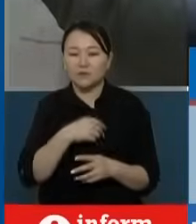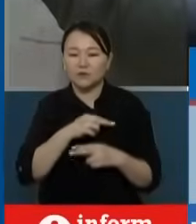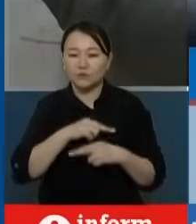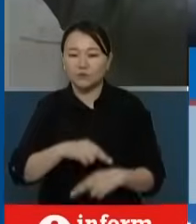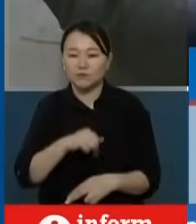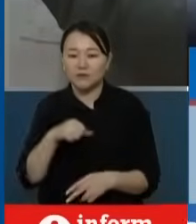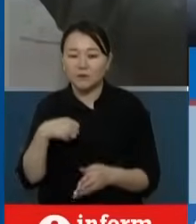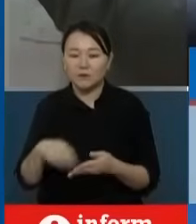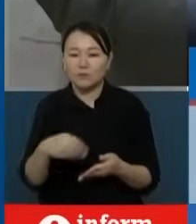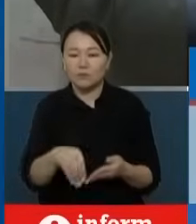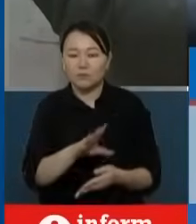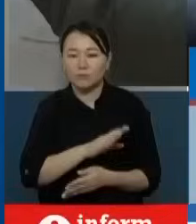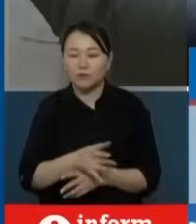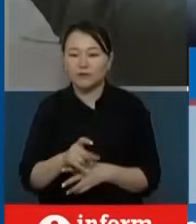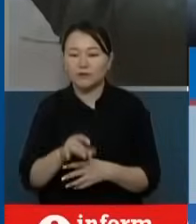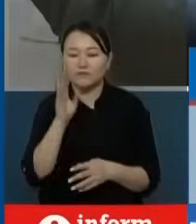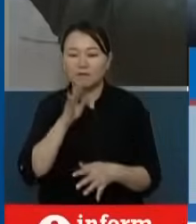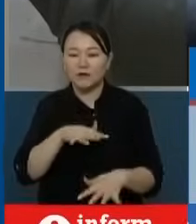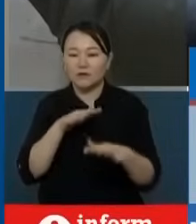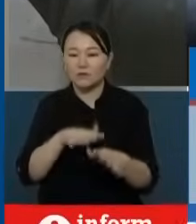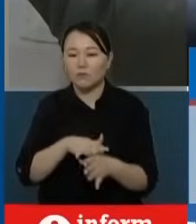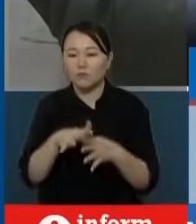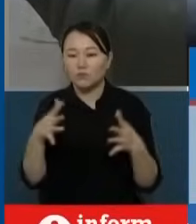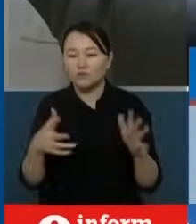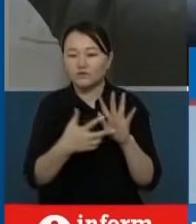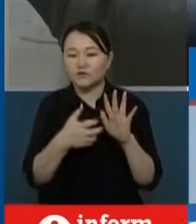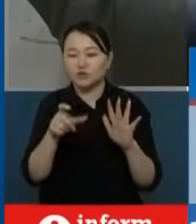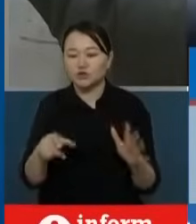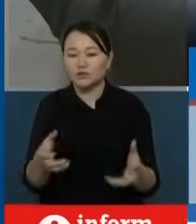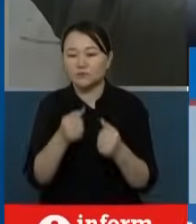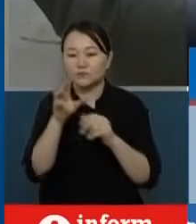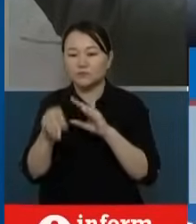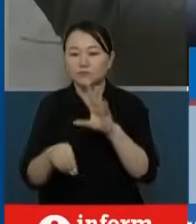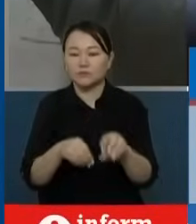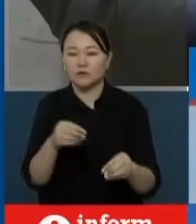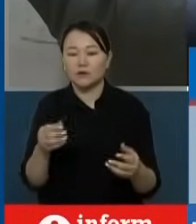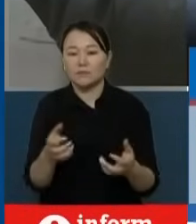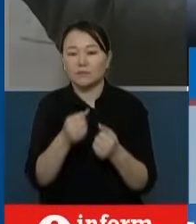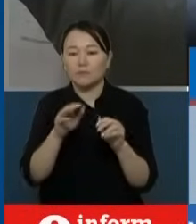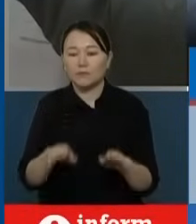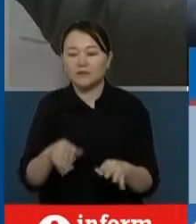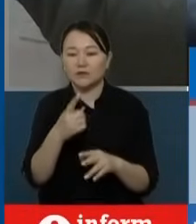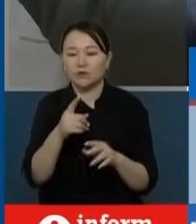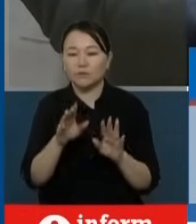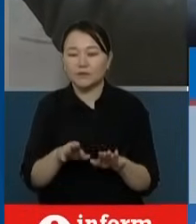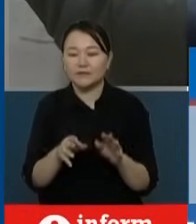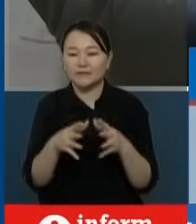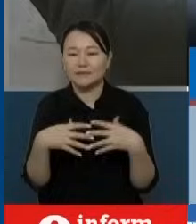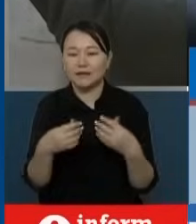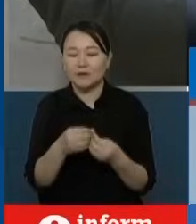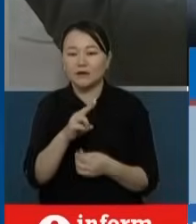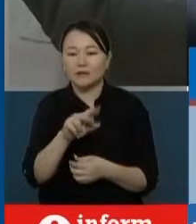В Октябрьской области из зон затопления эвакуировано больше 800 человек. Их размещают в эвакопунктах. В одном из них находится семья